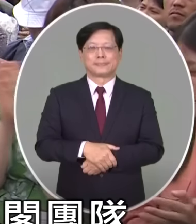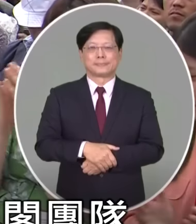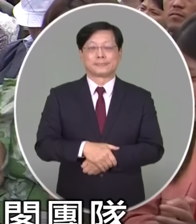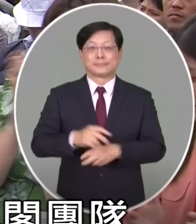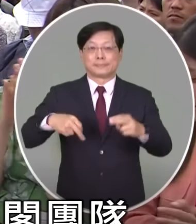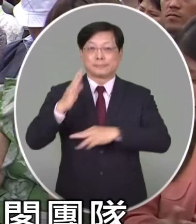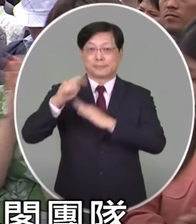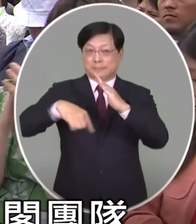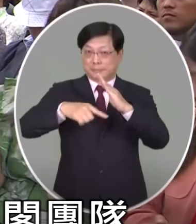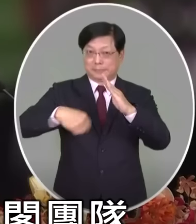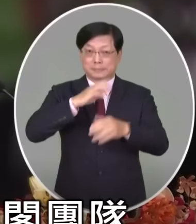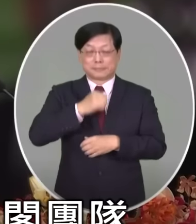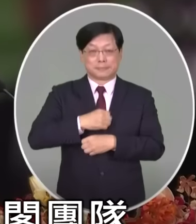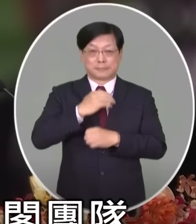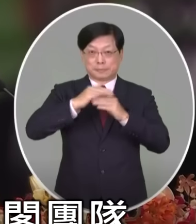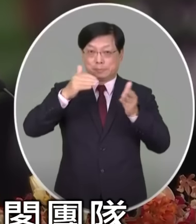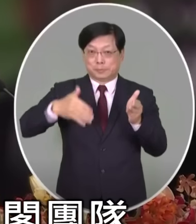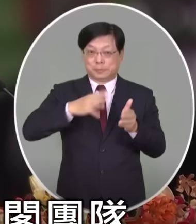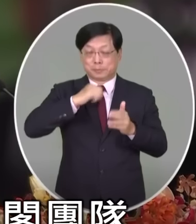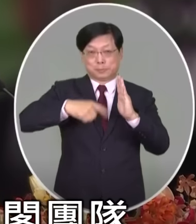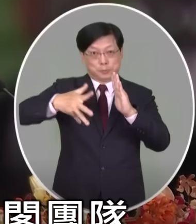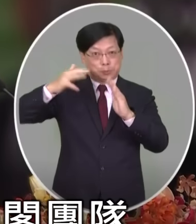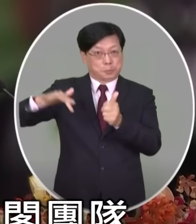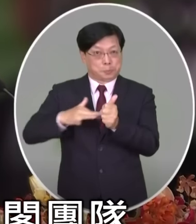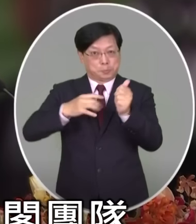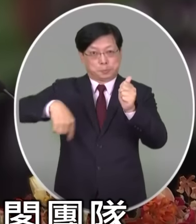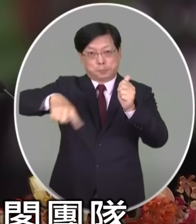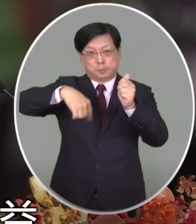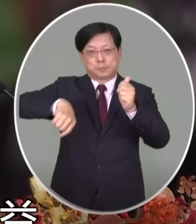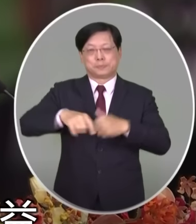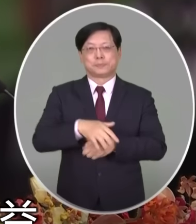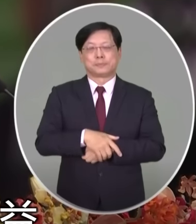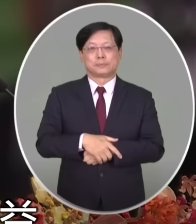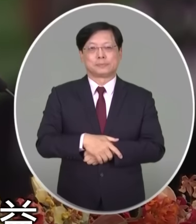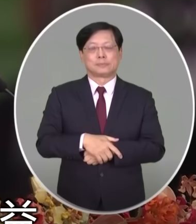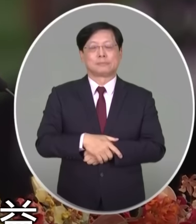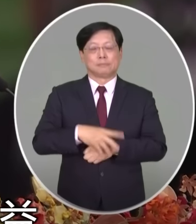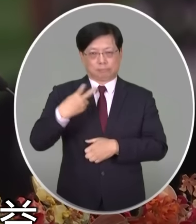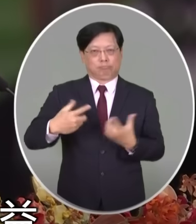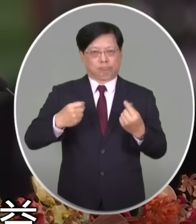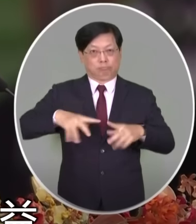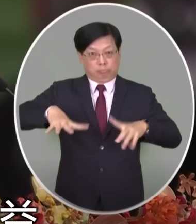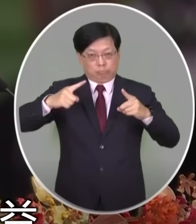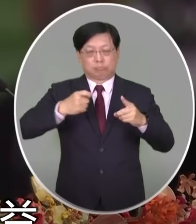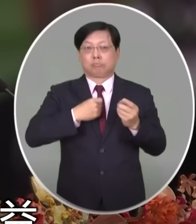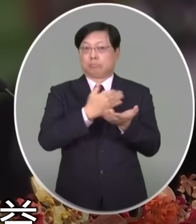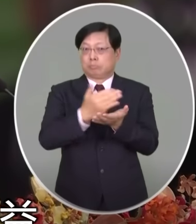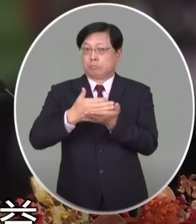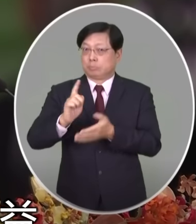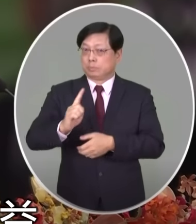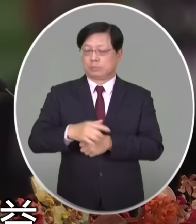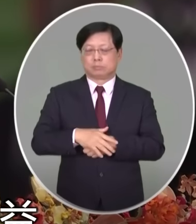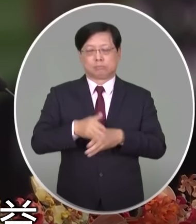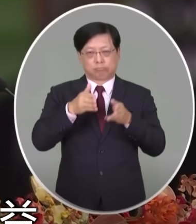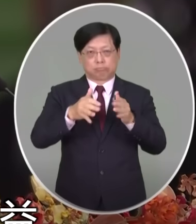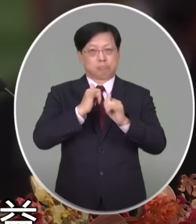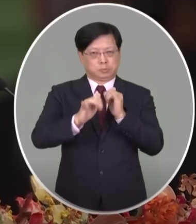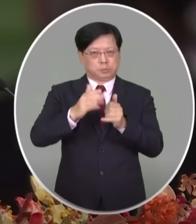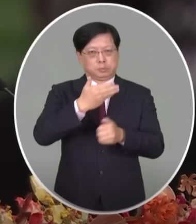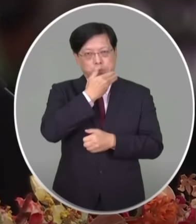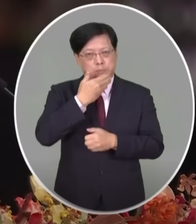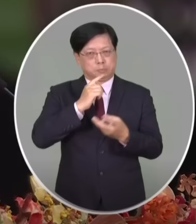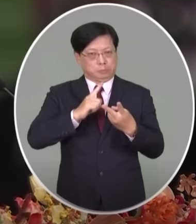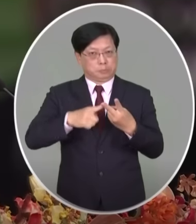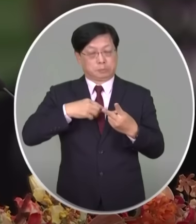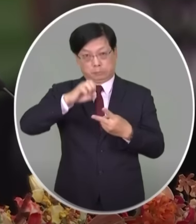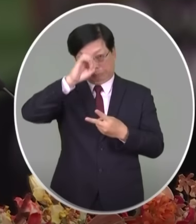行政院卓荣泰院长率领的内阁团队也将优先解决对社会有益、